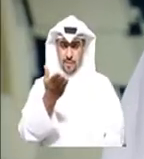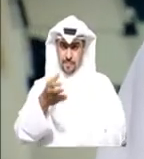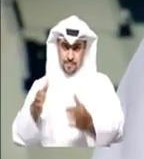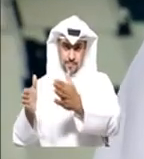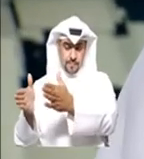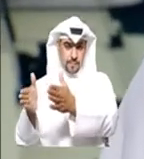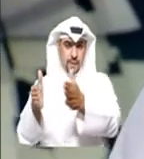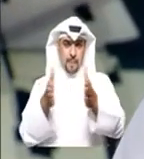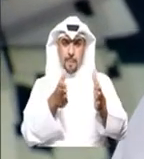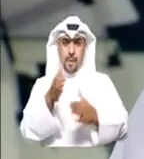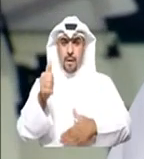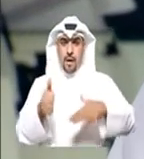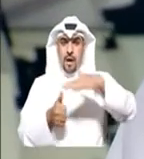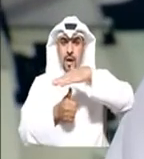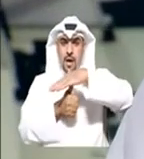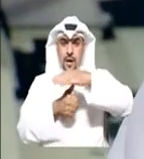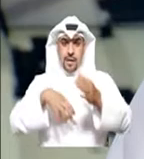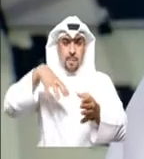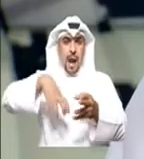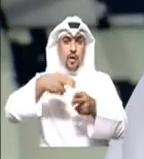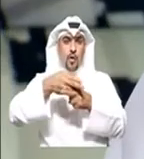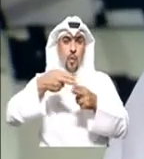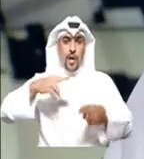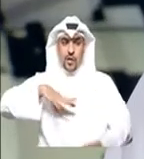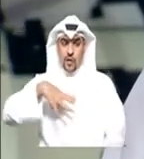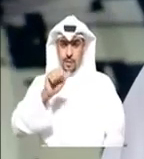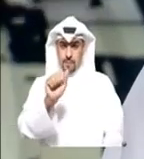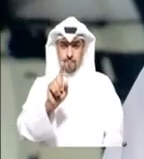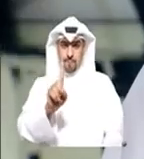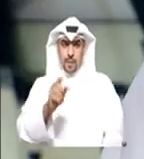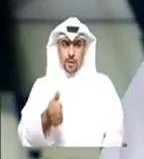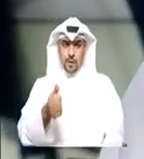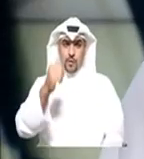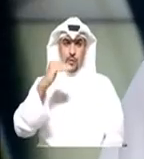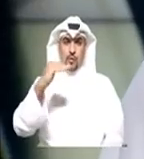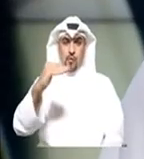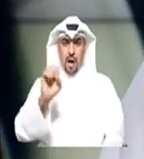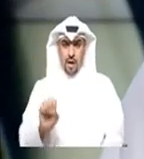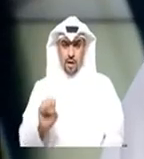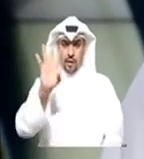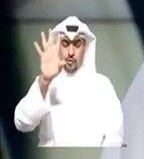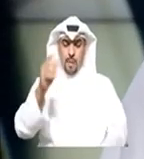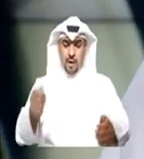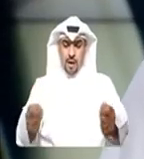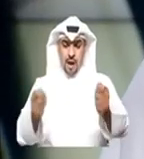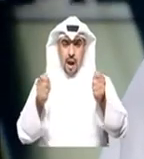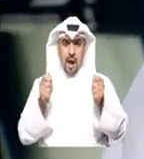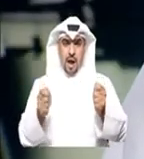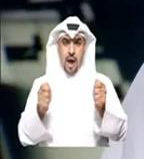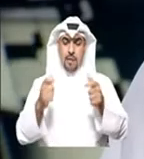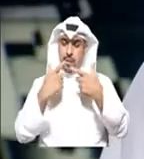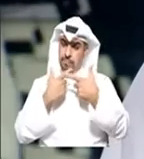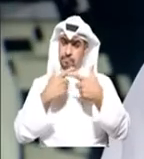وجه حضرة صاحب السمو أمير البلاد الشيخ صباح الأحمد الجابر الصباح حفظه الله ورعاه كلمة بمناسبة العشر